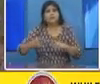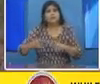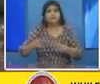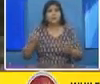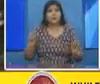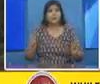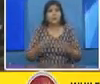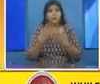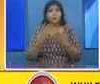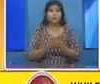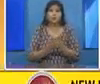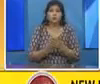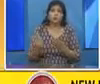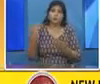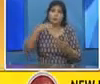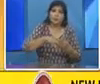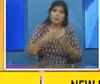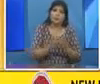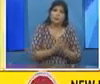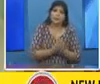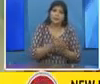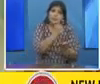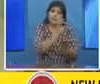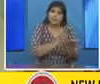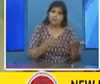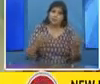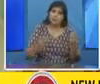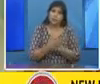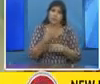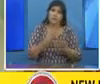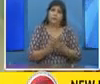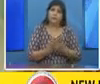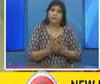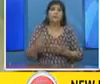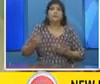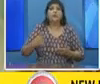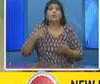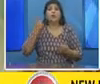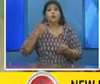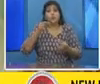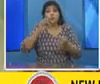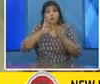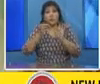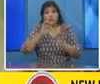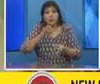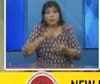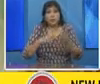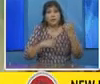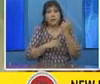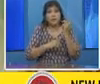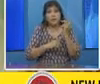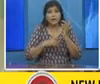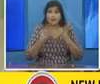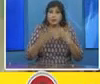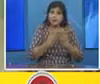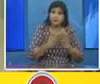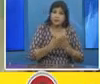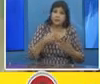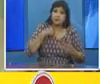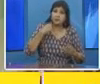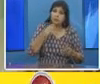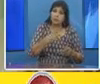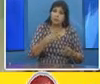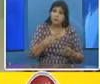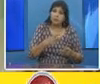भी हुए। नए साहित्य रचे गए, नए अनुसंधान हुए, नए सिद्धांत